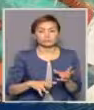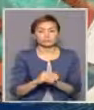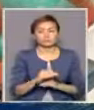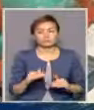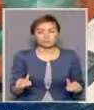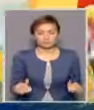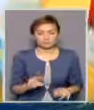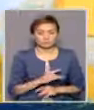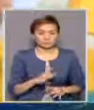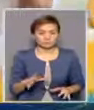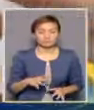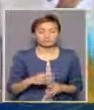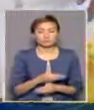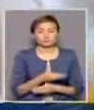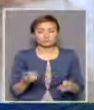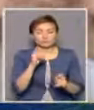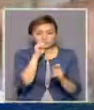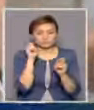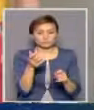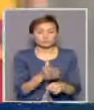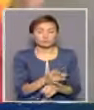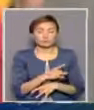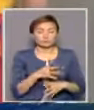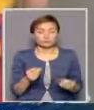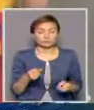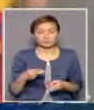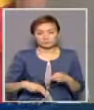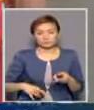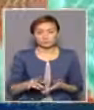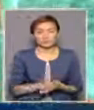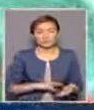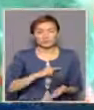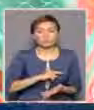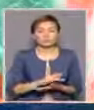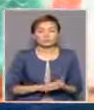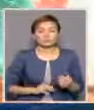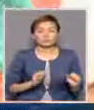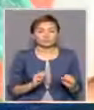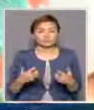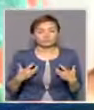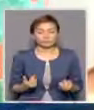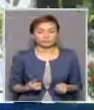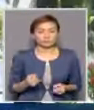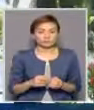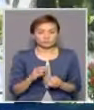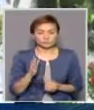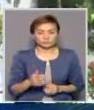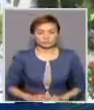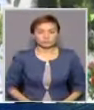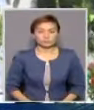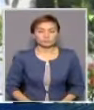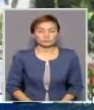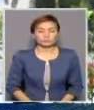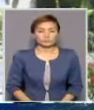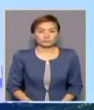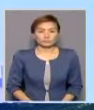гостям праздника были розданы подарки праздник закончился но работа по защите здоровья детей продолжается айгуль